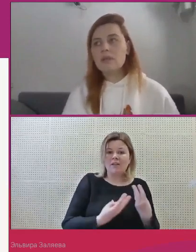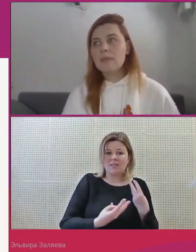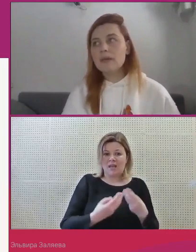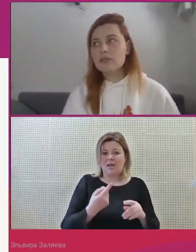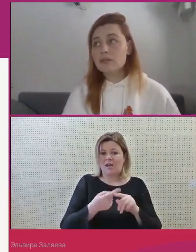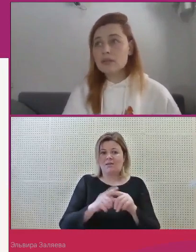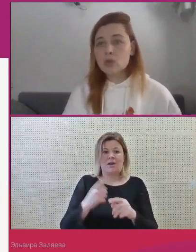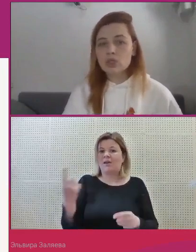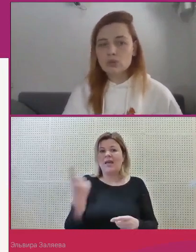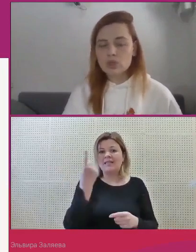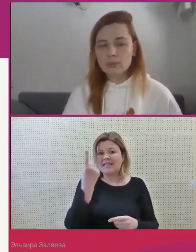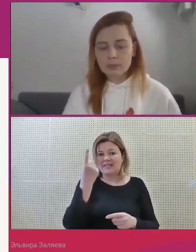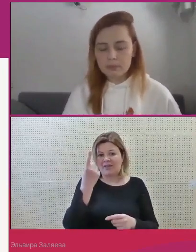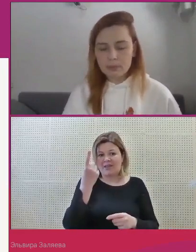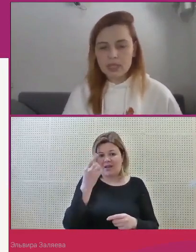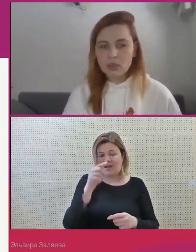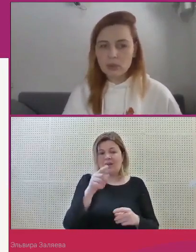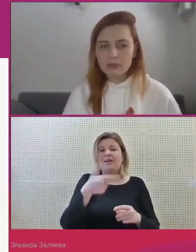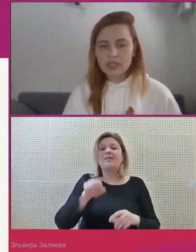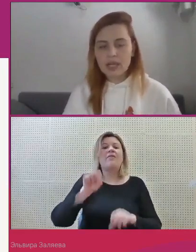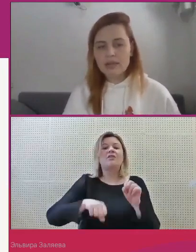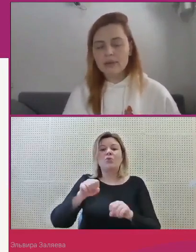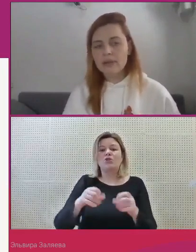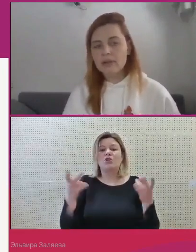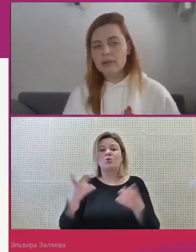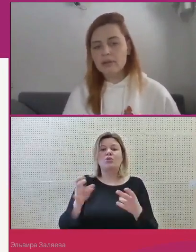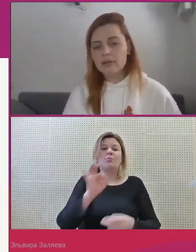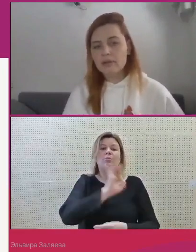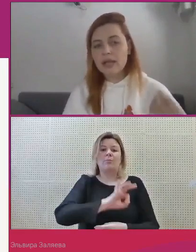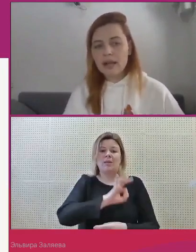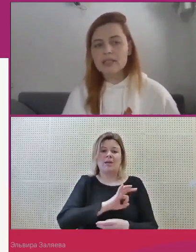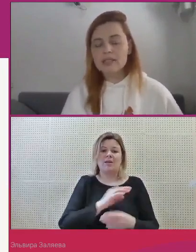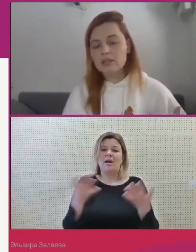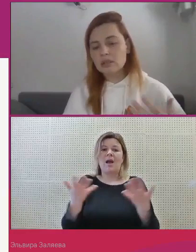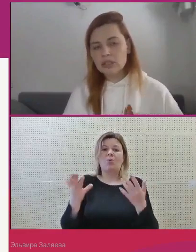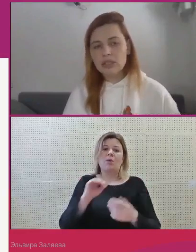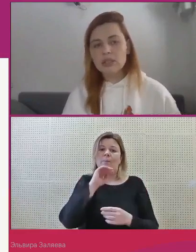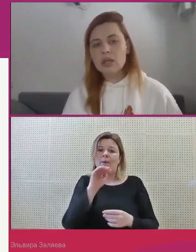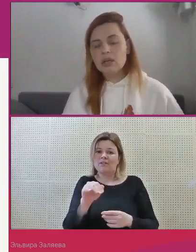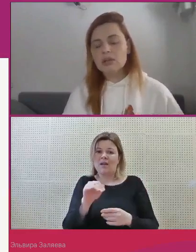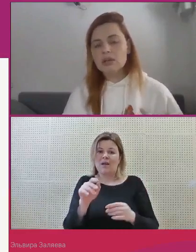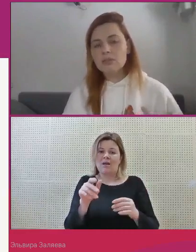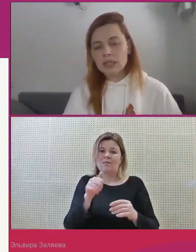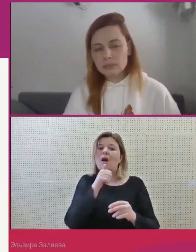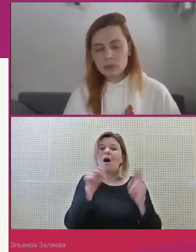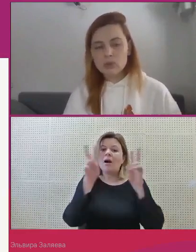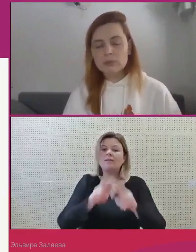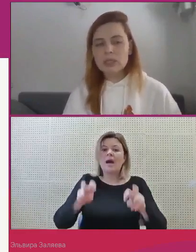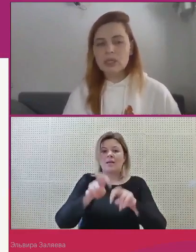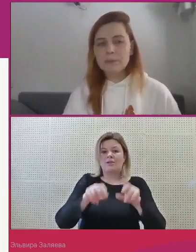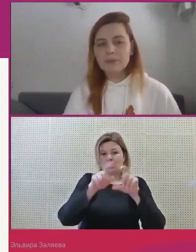где, возможно, нужно применять какой-то профессиональный анализ людей, мы